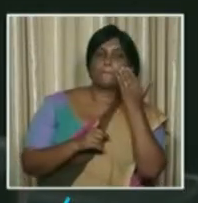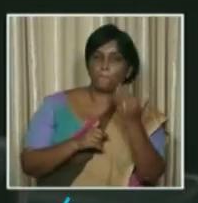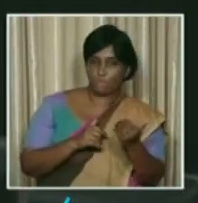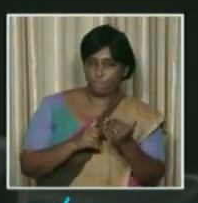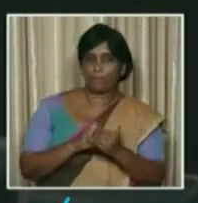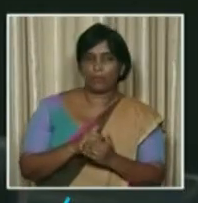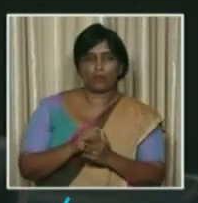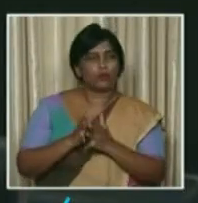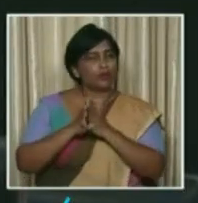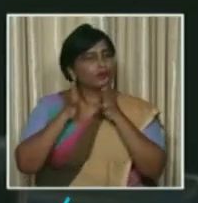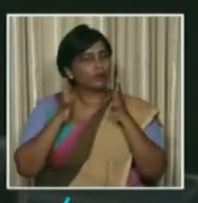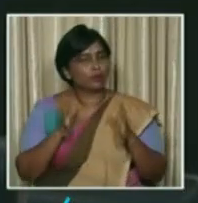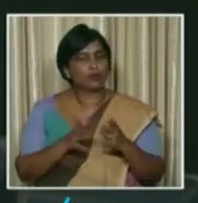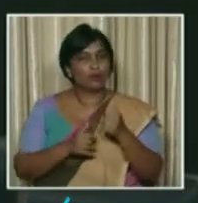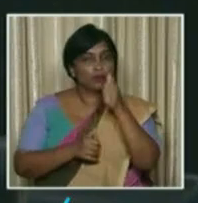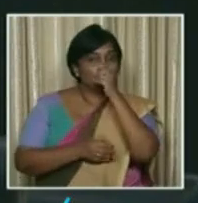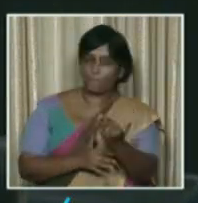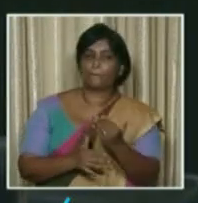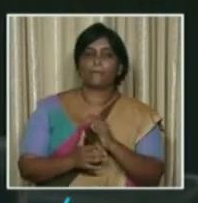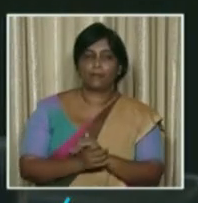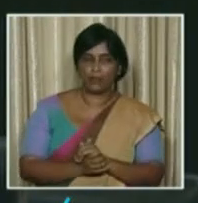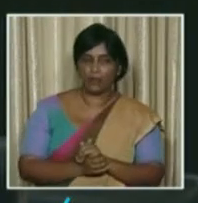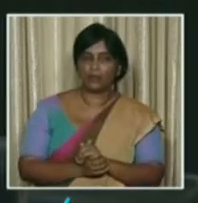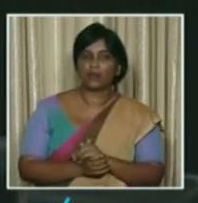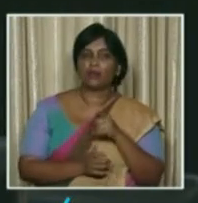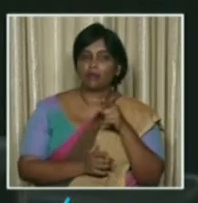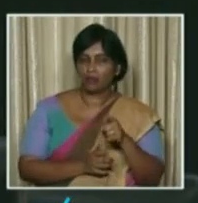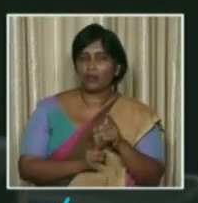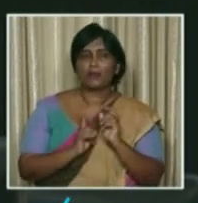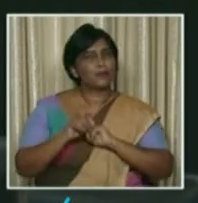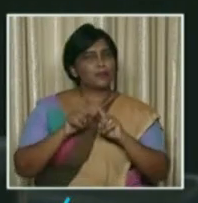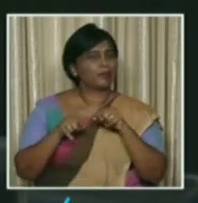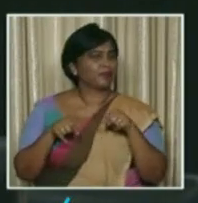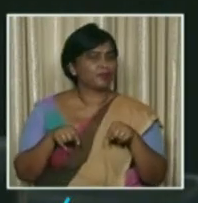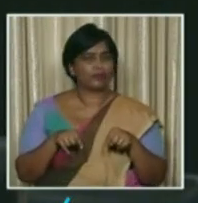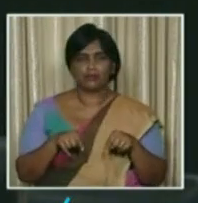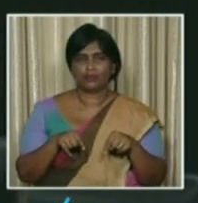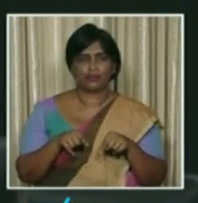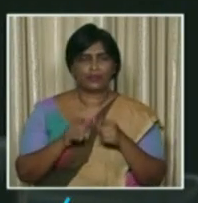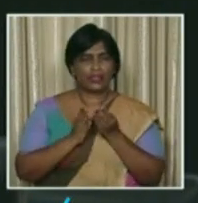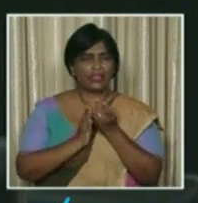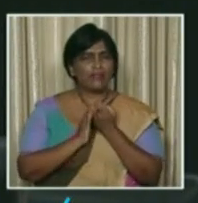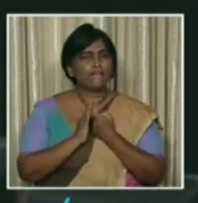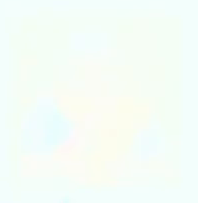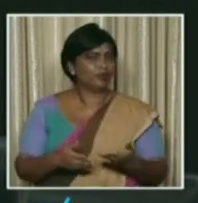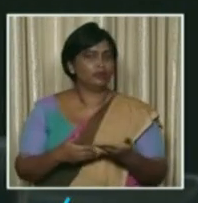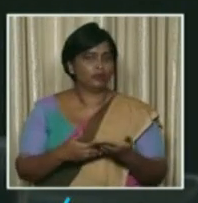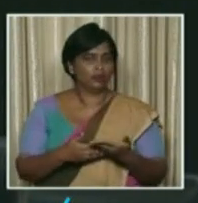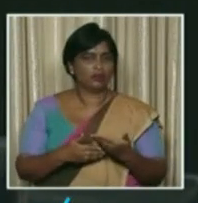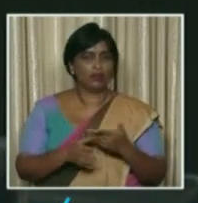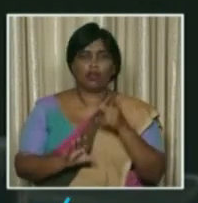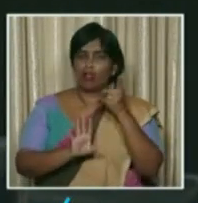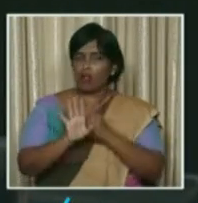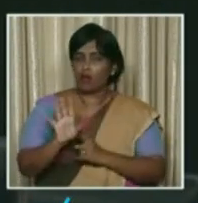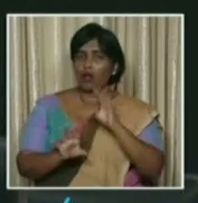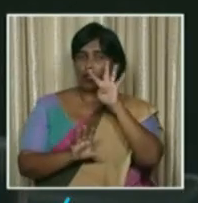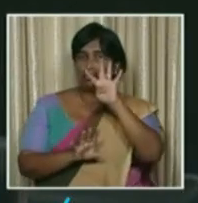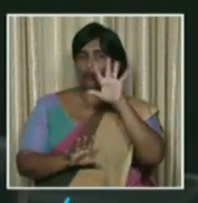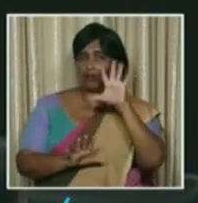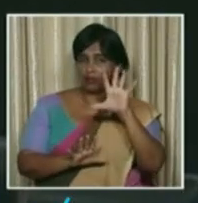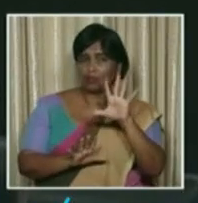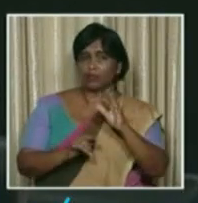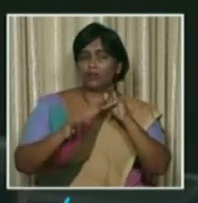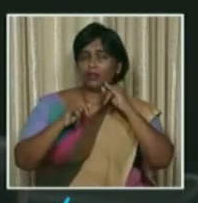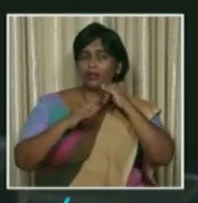පේනවා කොච්චර ඩීල් දාලාද කියලා පේනවා මේක පාර්ලිමේන්තුවට සීලාචාරද ගරු කතානායකතුමා අවුරුදු 45ක